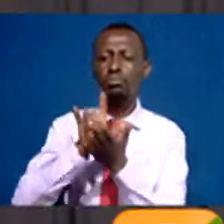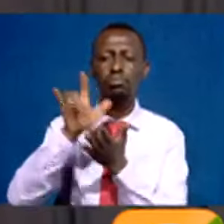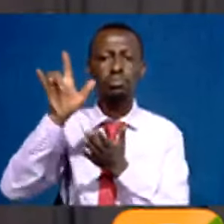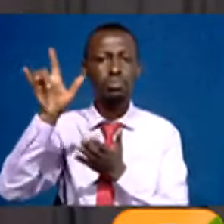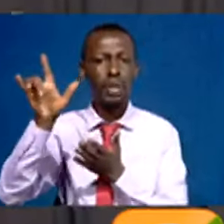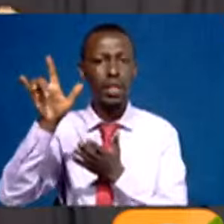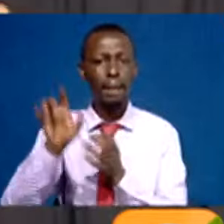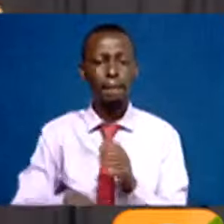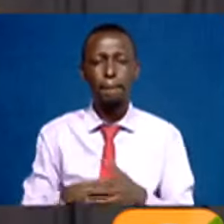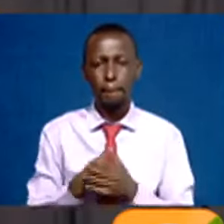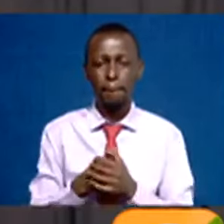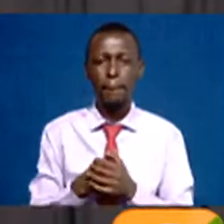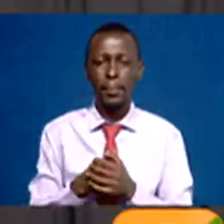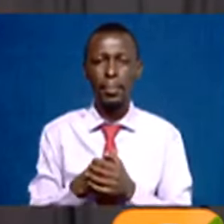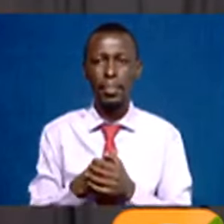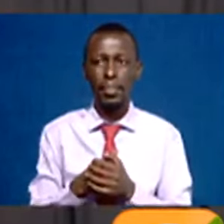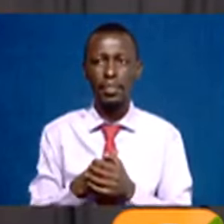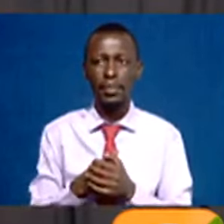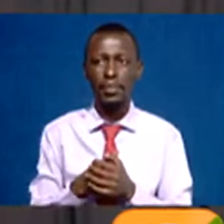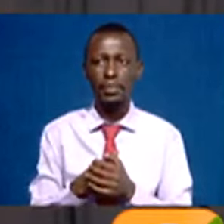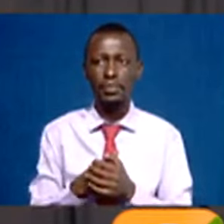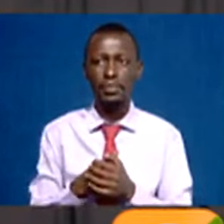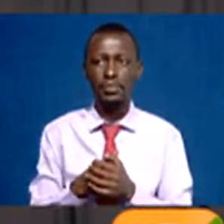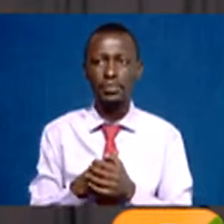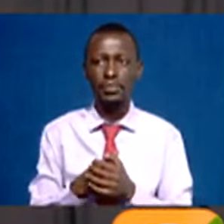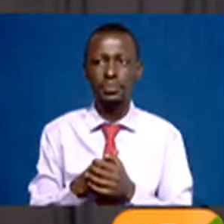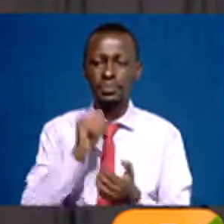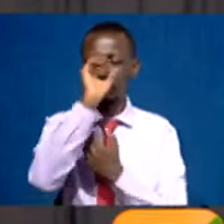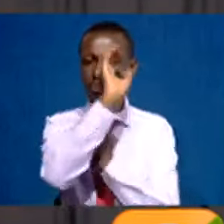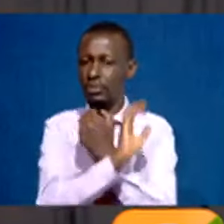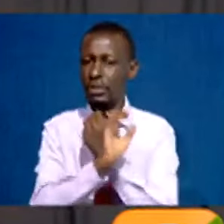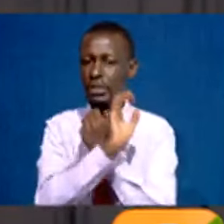built a big reputation as a country.